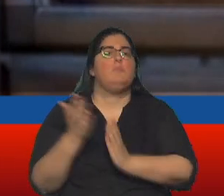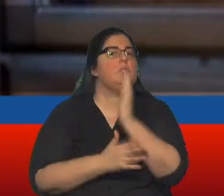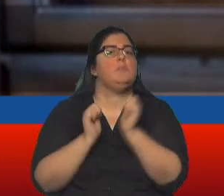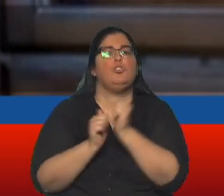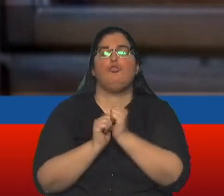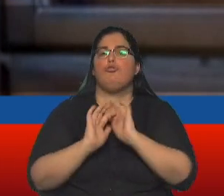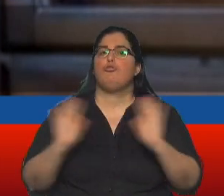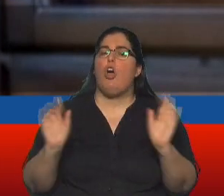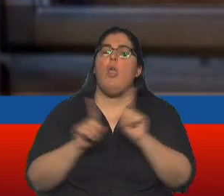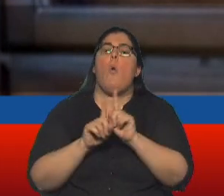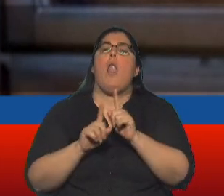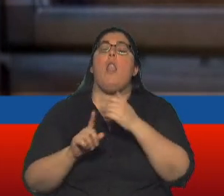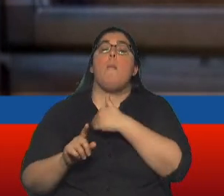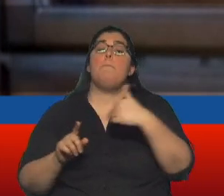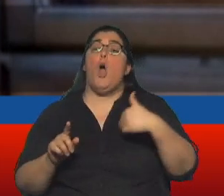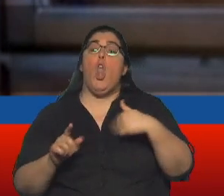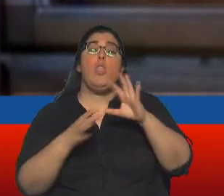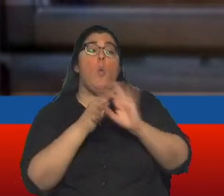historii jako